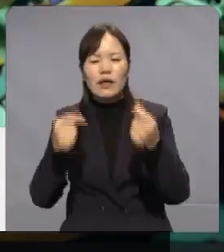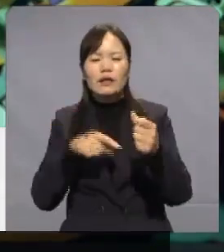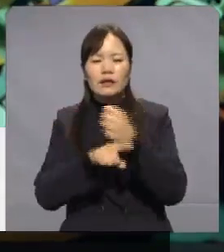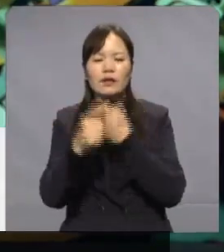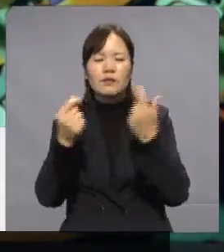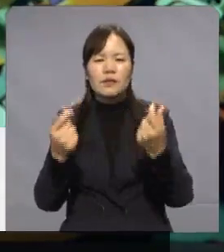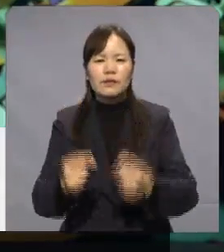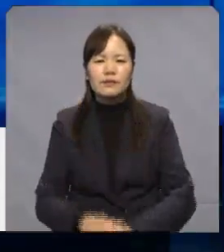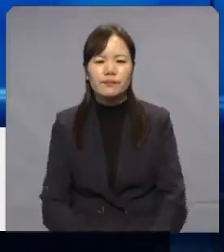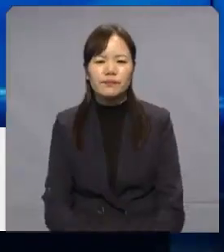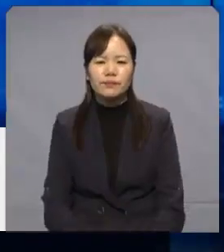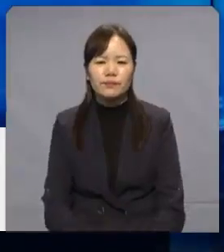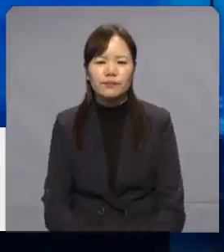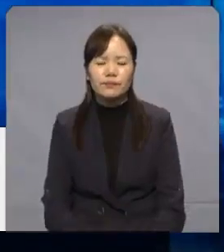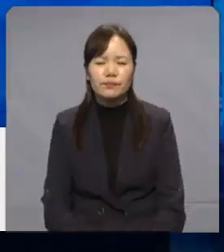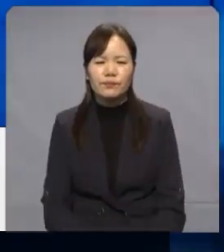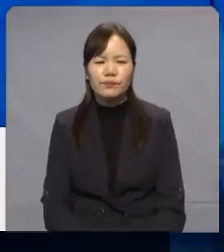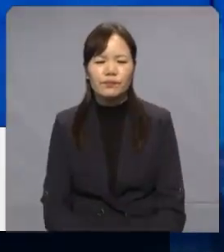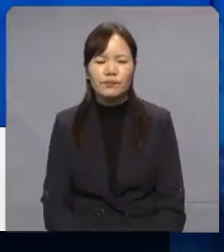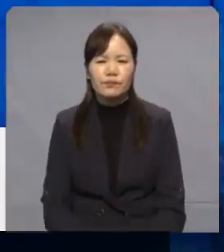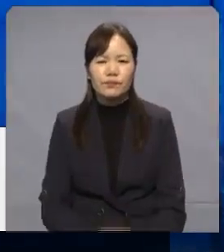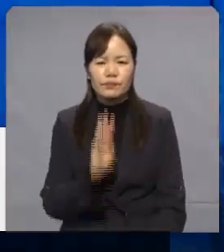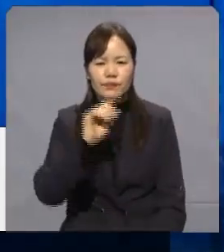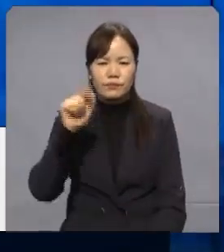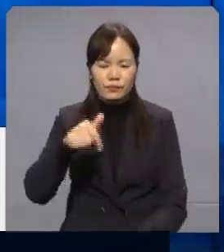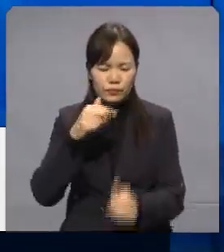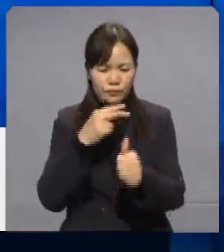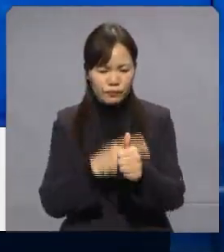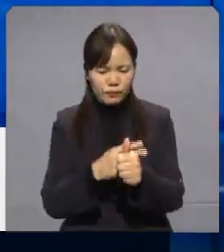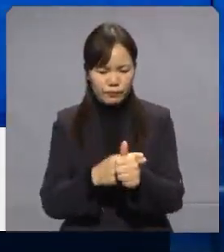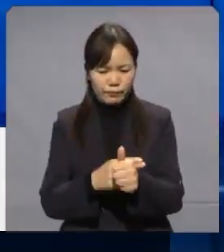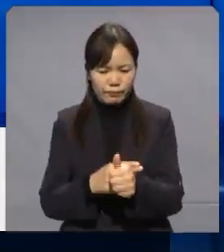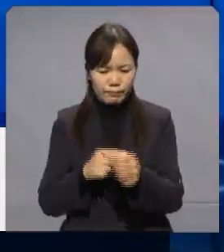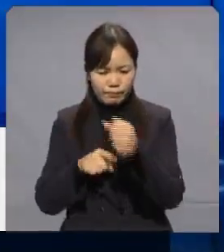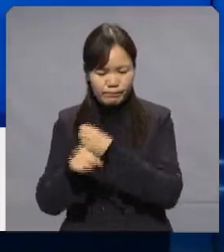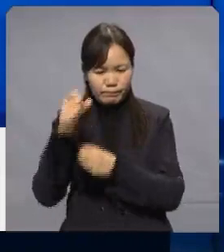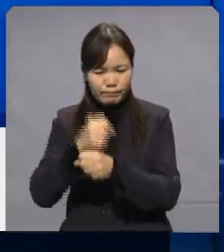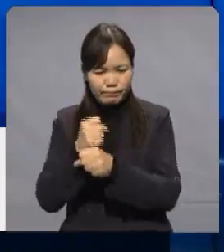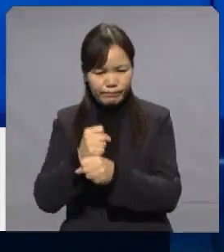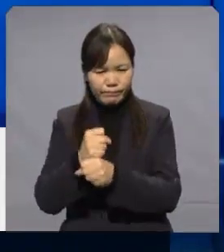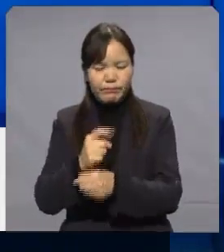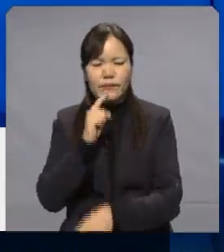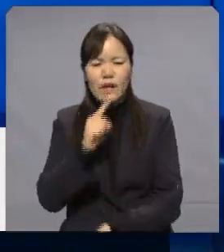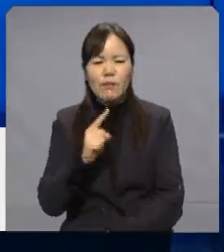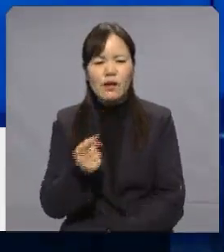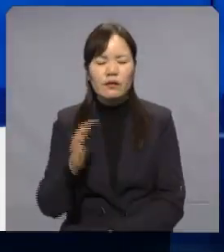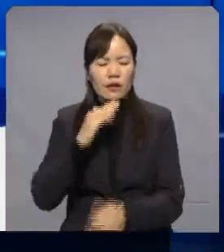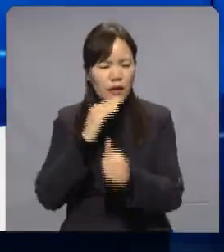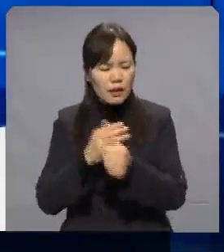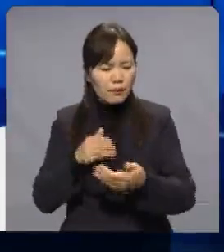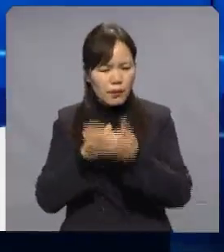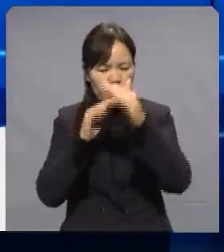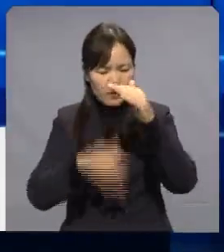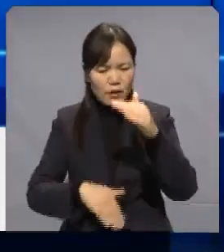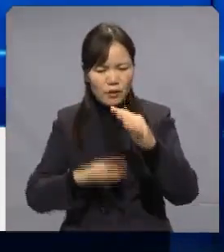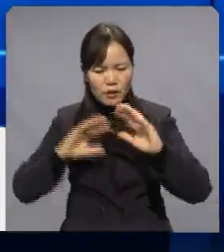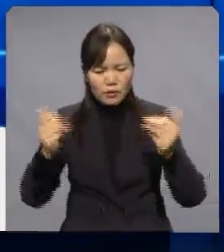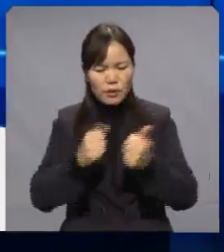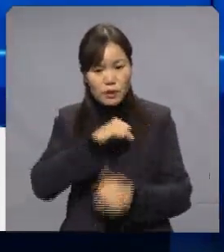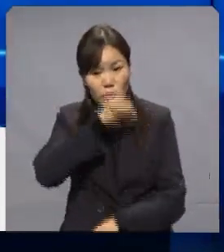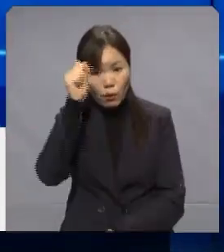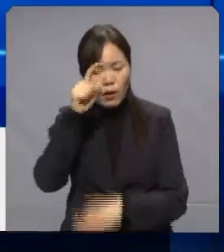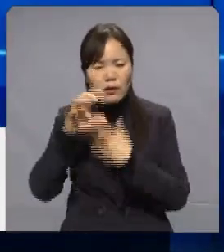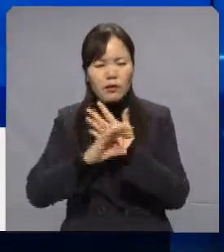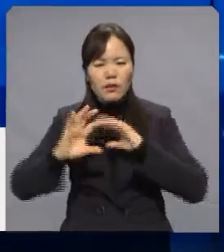예. 계속 박성환 교수님은 명분 쌓기다라고 말씀하셨는데 역시 뭐 해임 건의안이 국회에서 통과되면